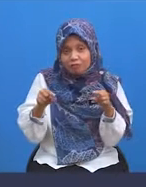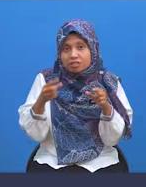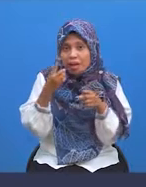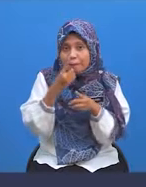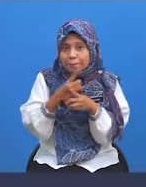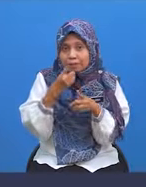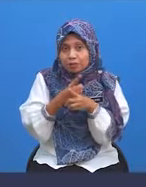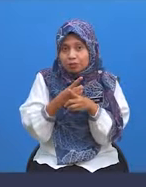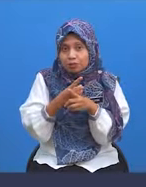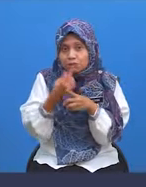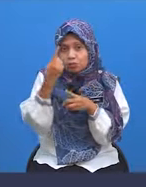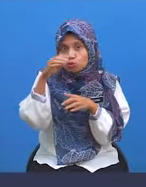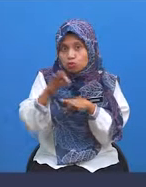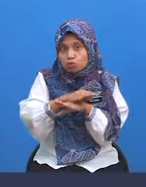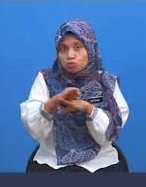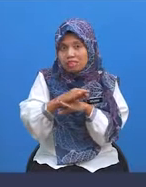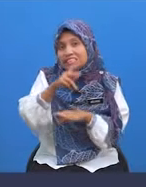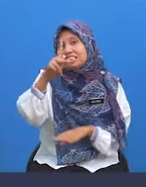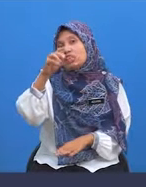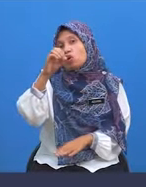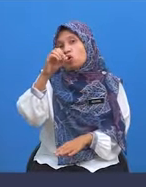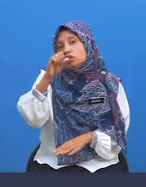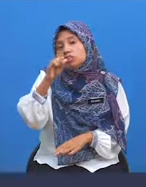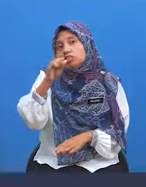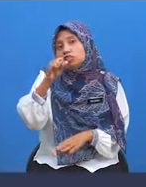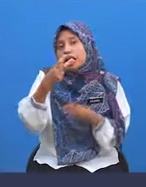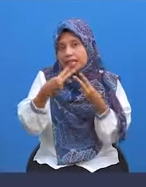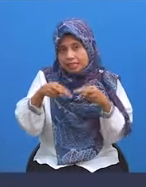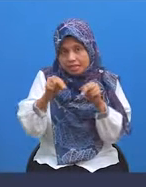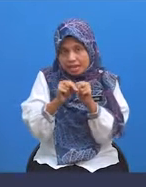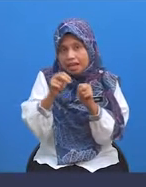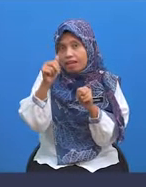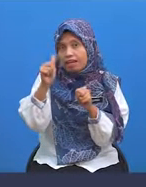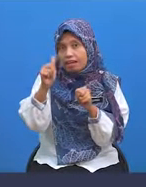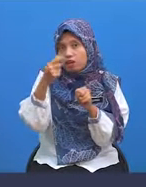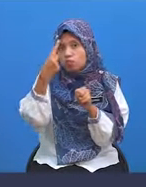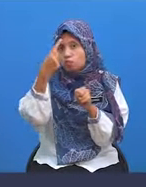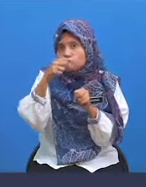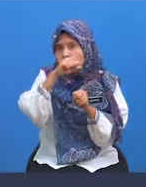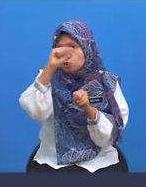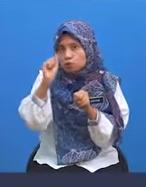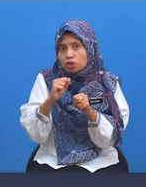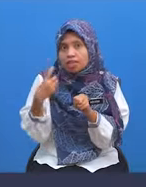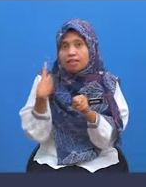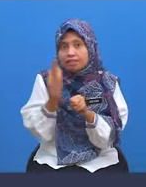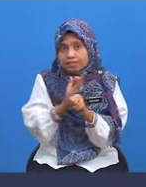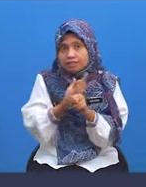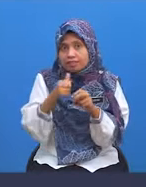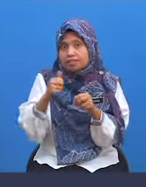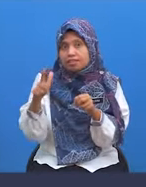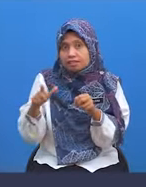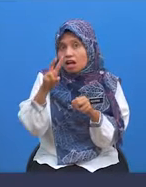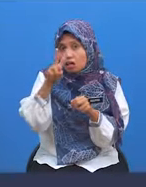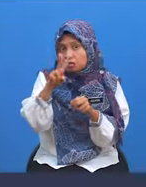Nilai A bagi soalan kita ialah 2. Maka amplitude bagi graf kita juga